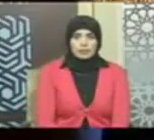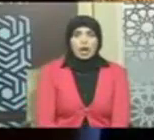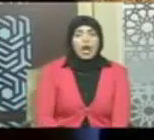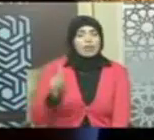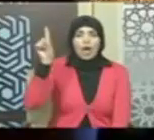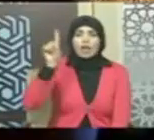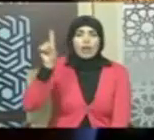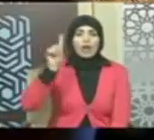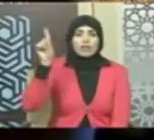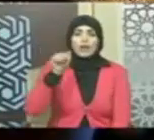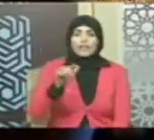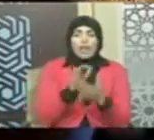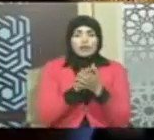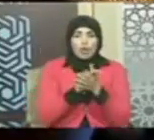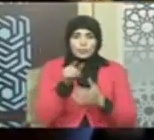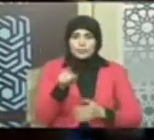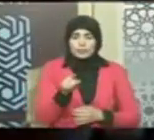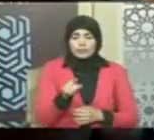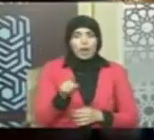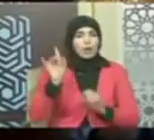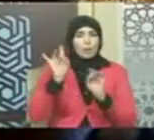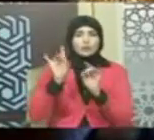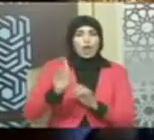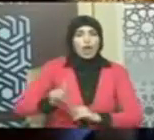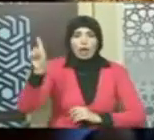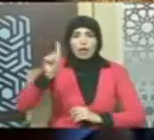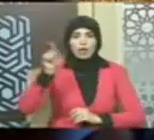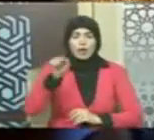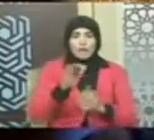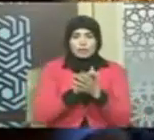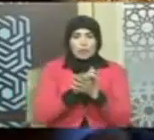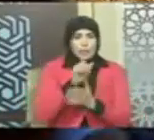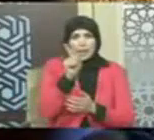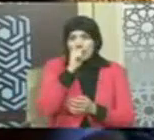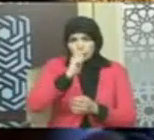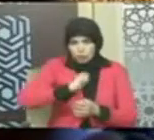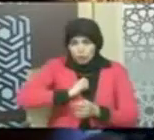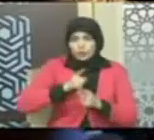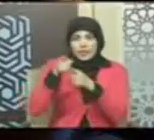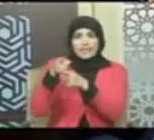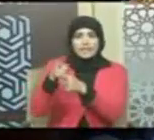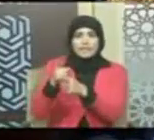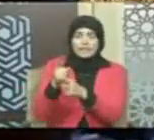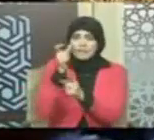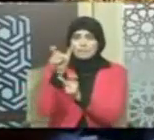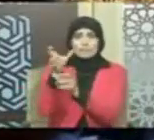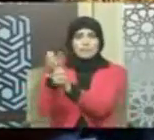الله الله في أصحابي، لا تؤذوني في أصحابي،